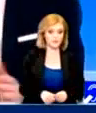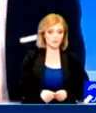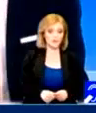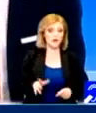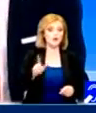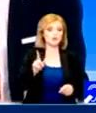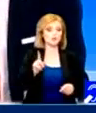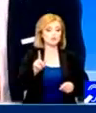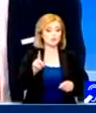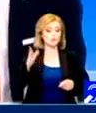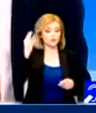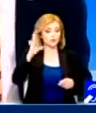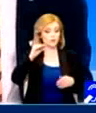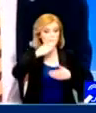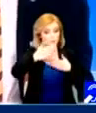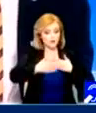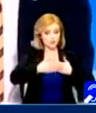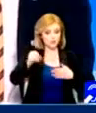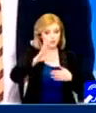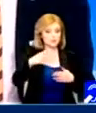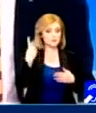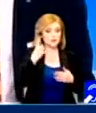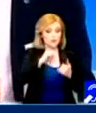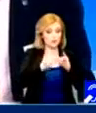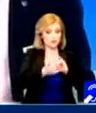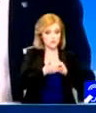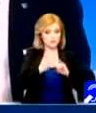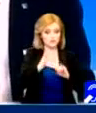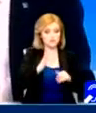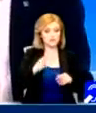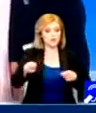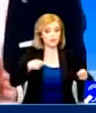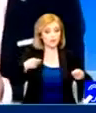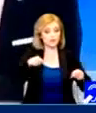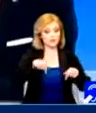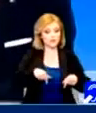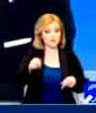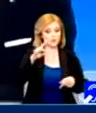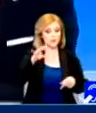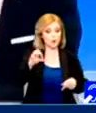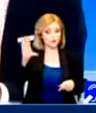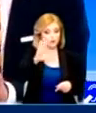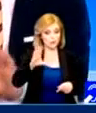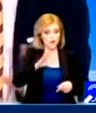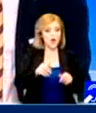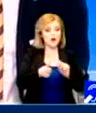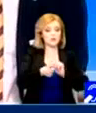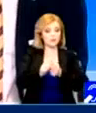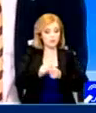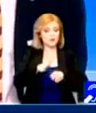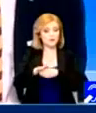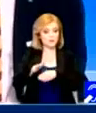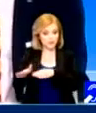la maxim de apropierea de Uniunea Europeană, prima condiție este un guvern pro-european la Chișinău, reforme implementate. Dacă